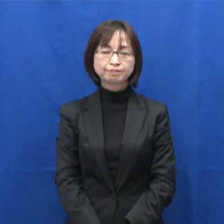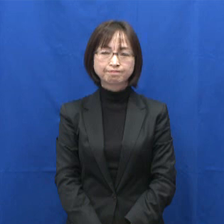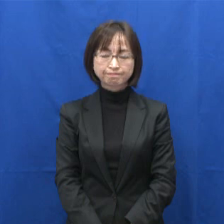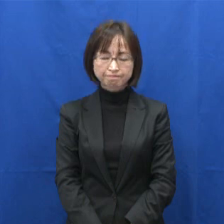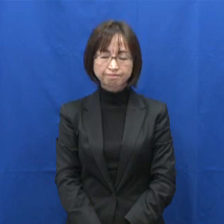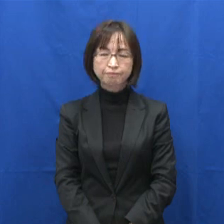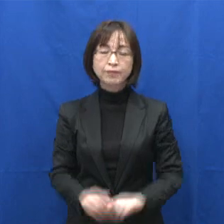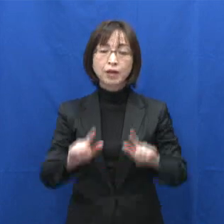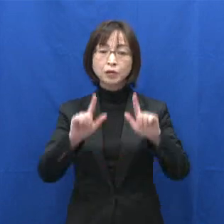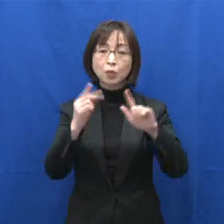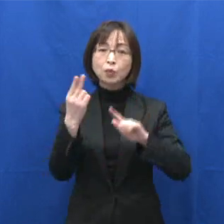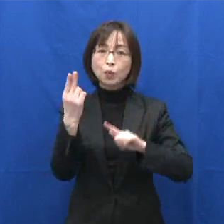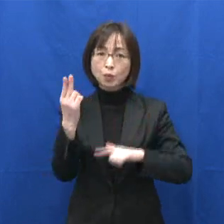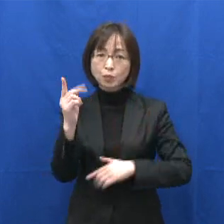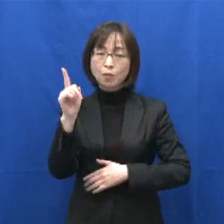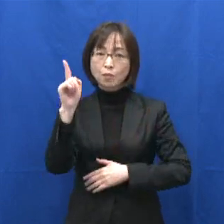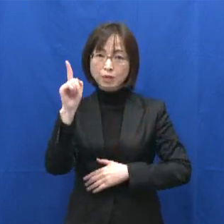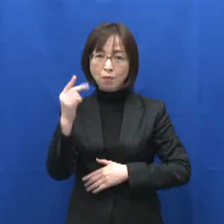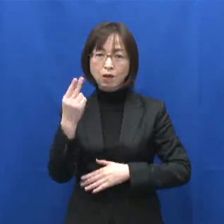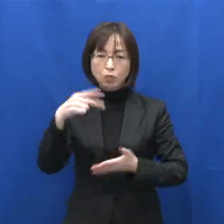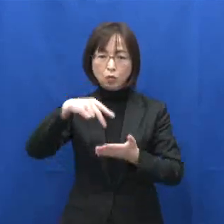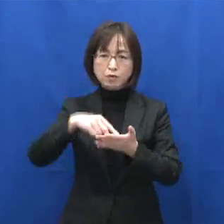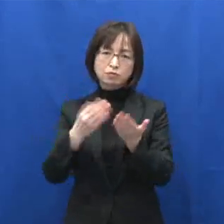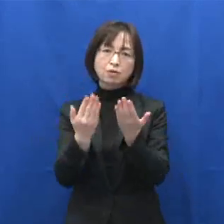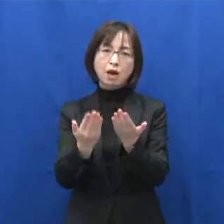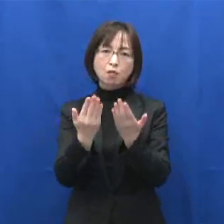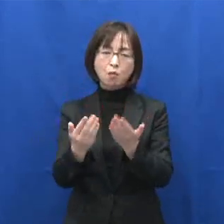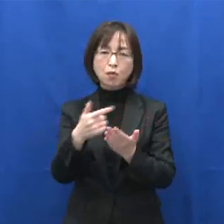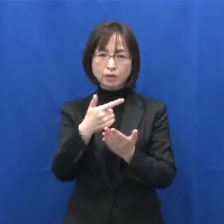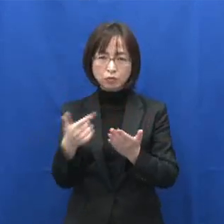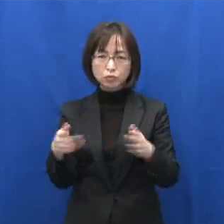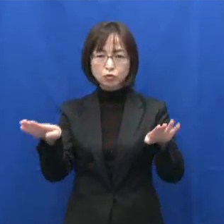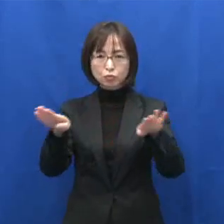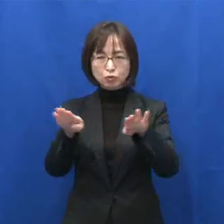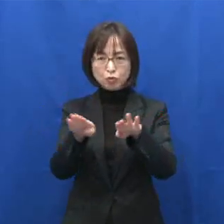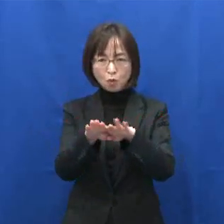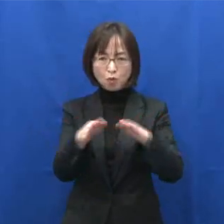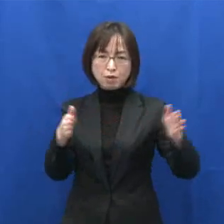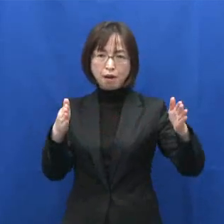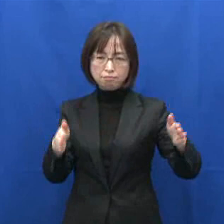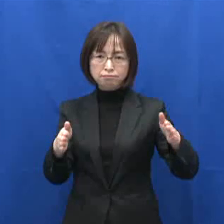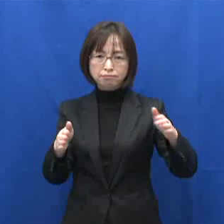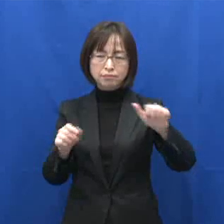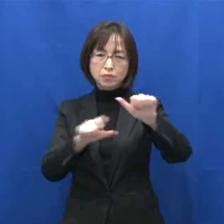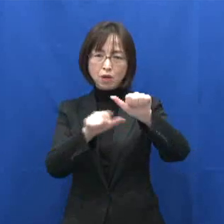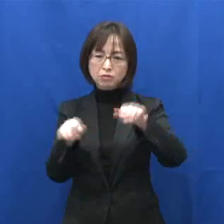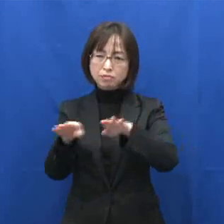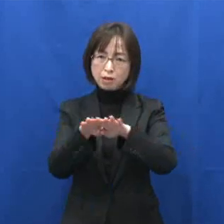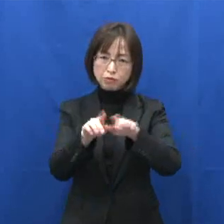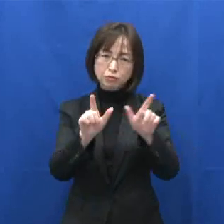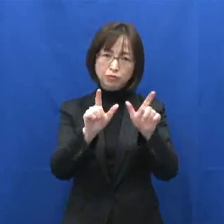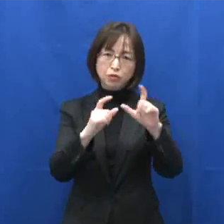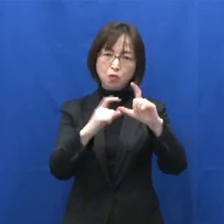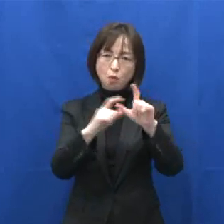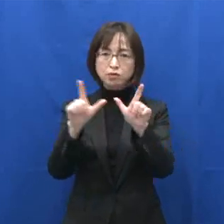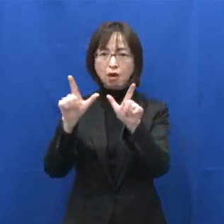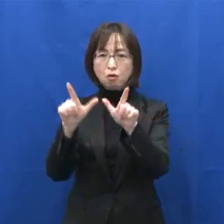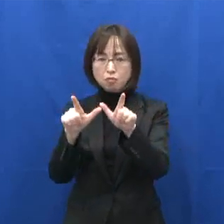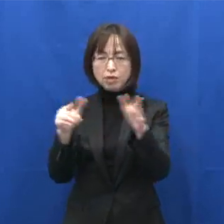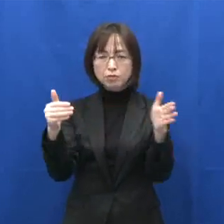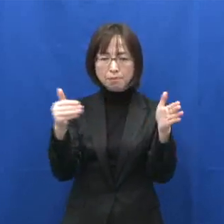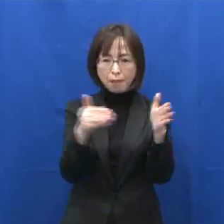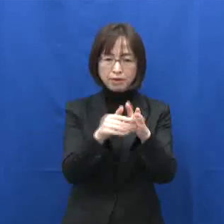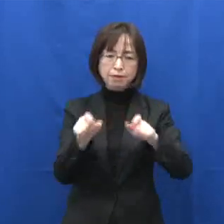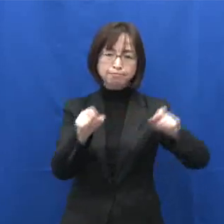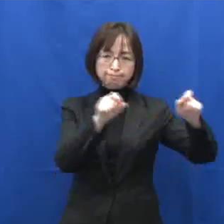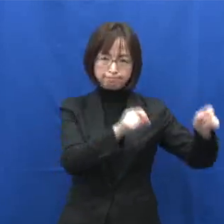さあ東京都ではこの都立学校などの休校期間をこのゴールデンウィーク明けまで延長するということを決定